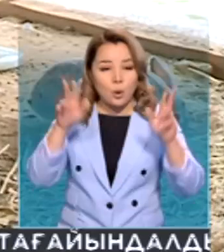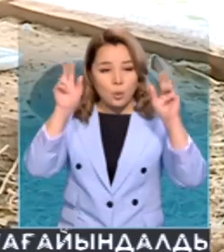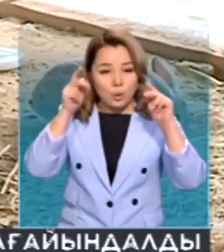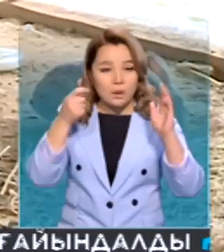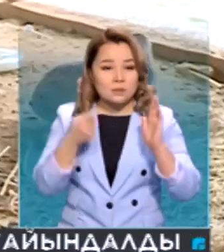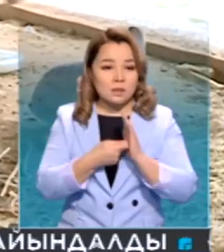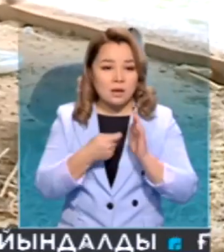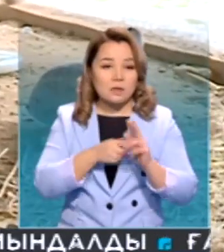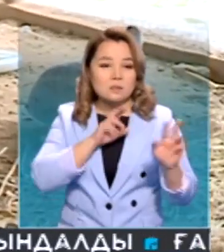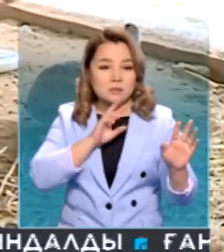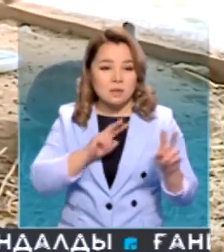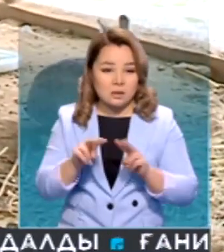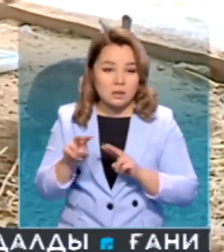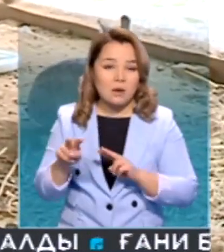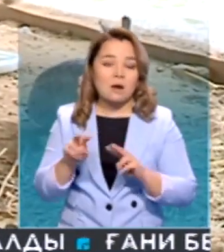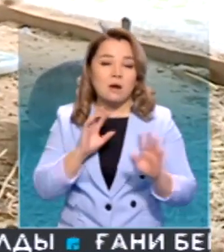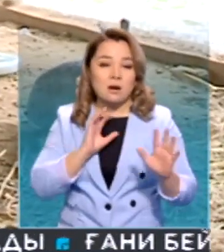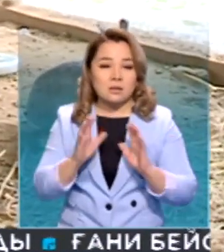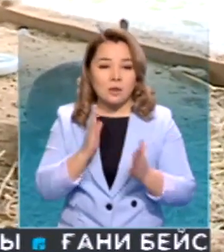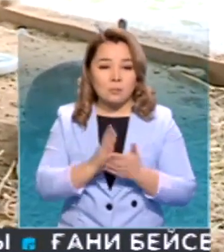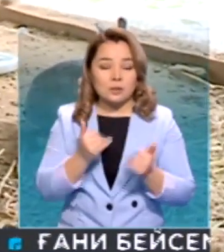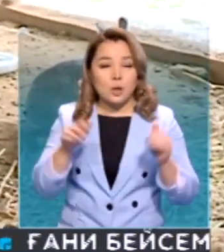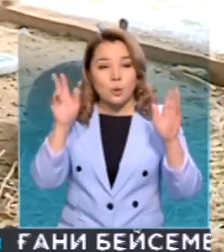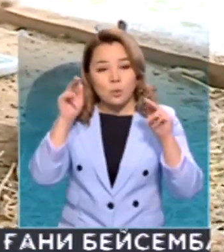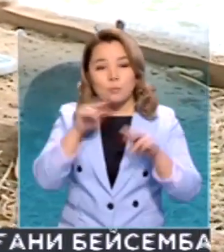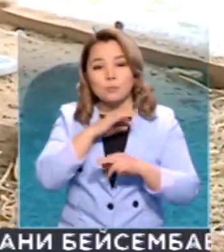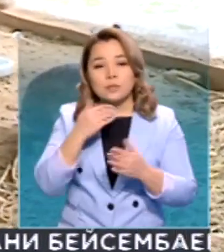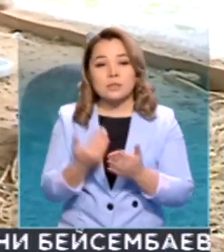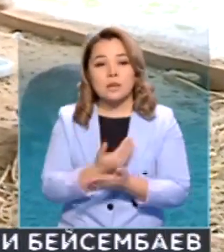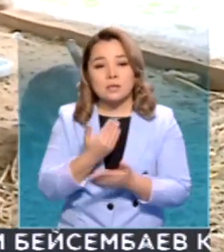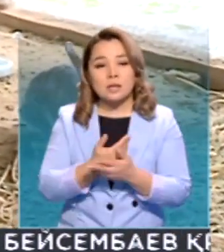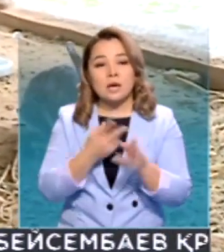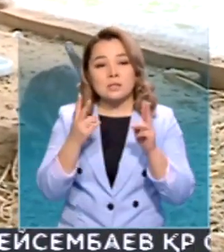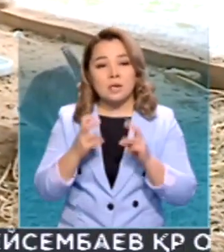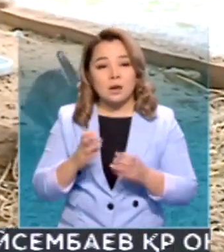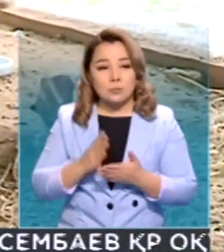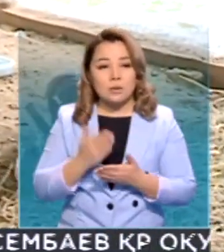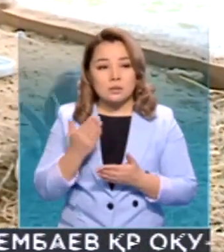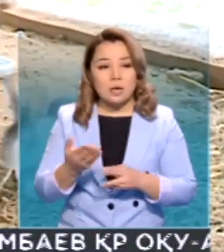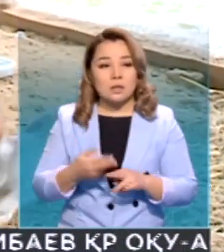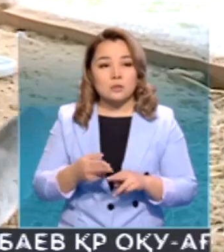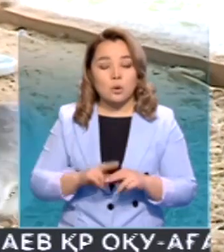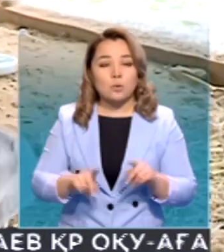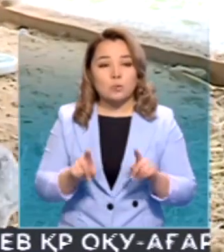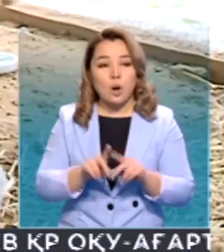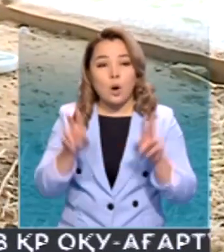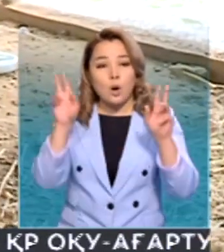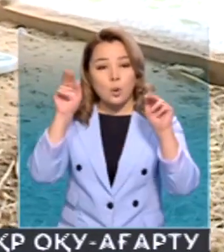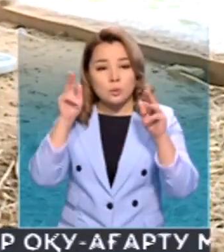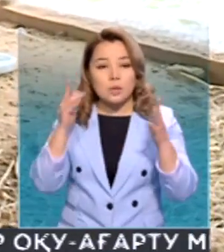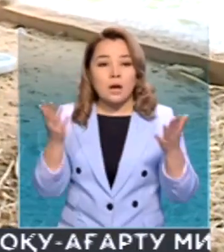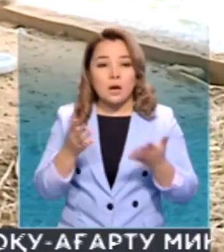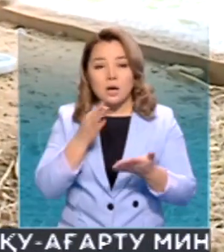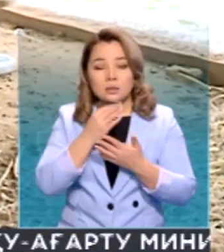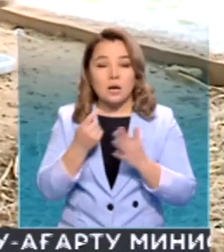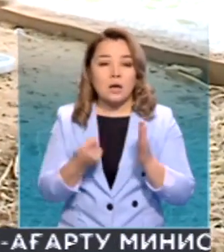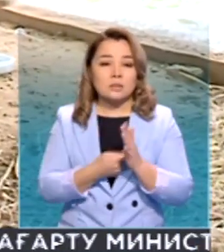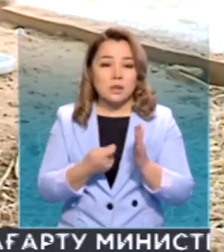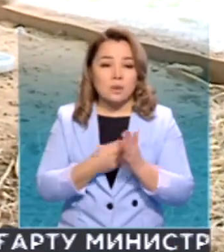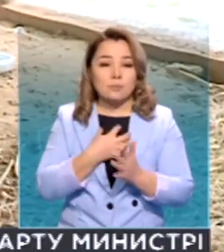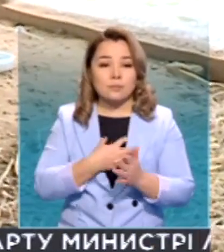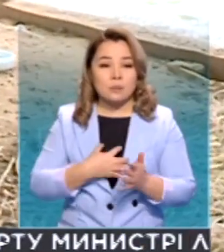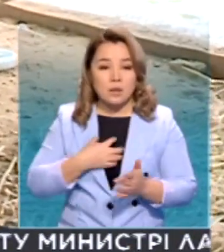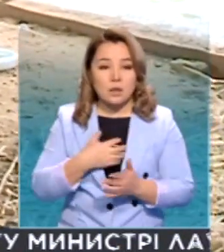жасайды. Қояндар жайлы көптеген мәліметтер зерттеледі, және де осы қояндарға қандай тағамдар қажет екенін,